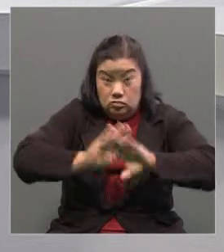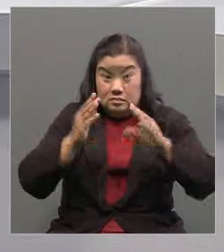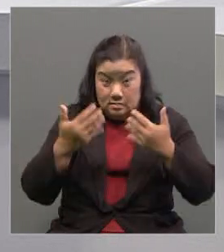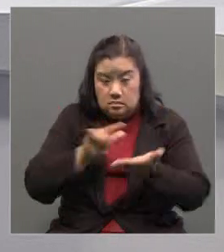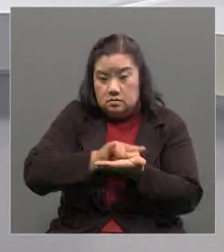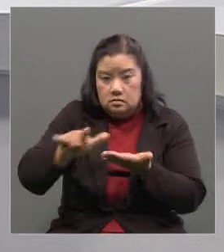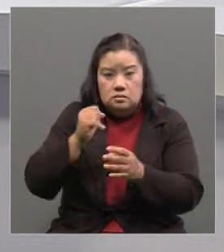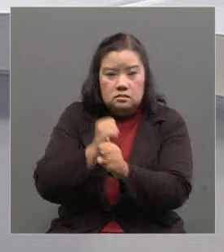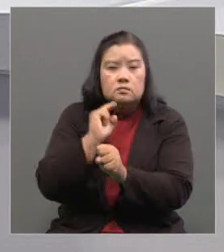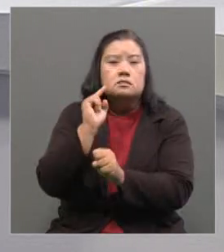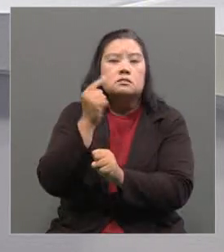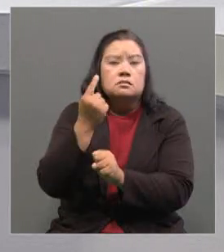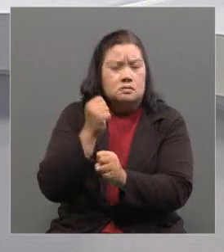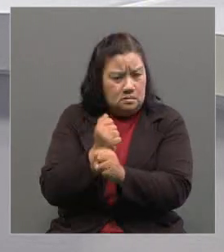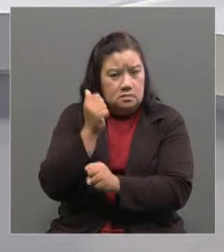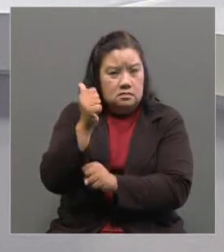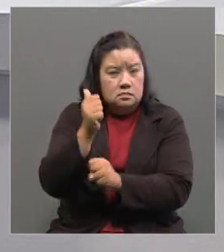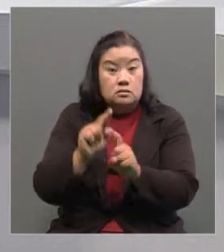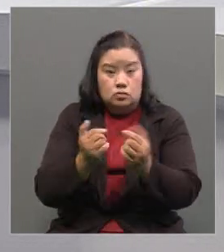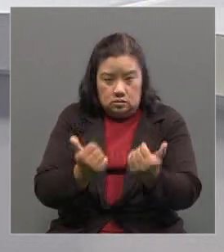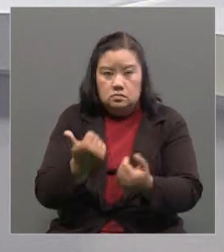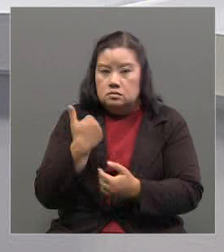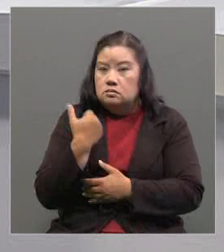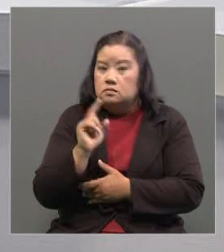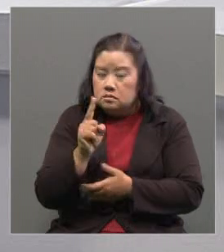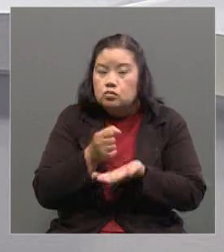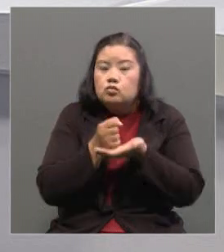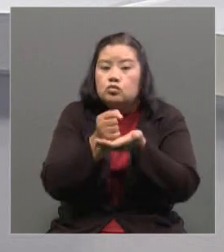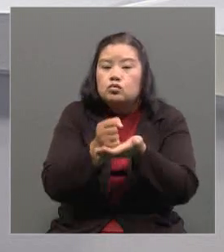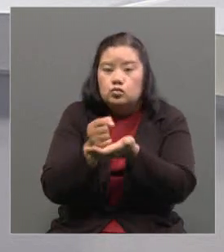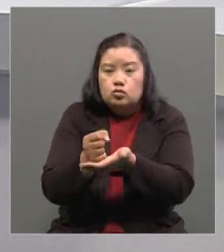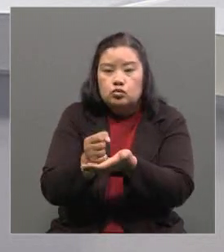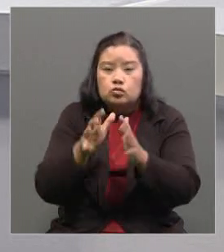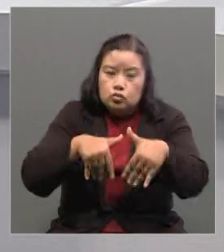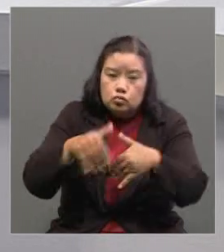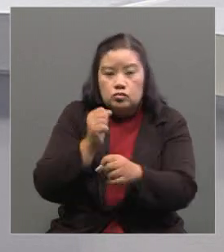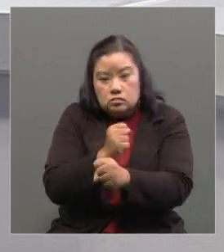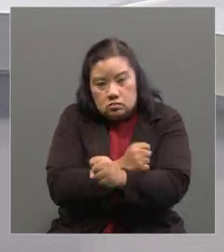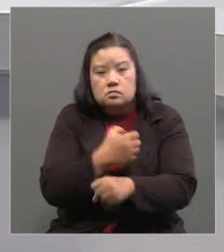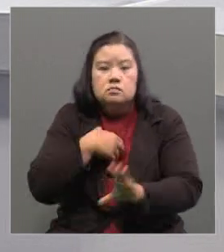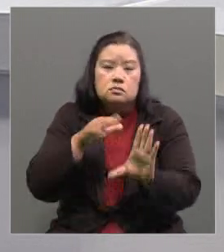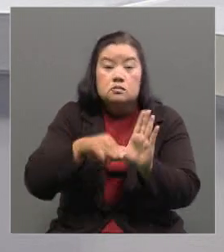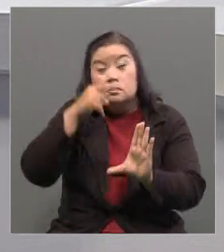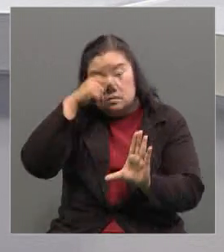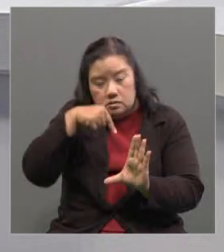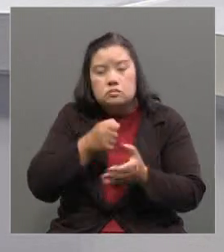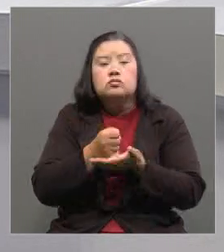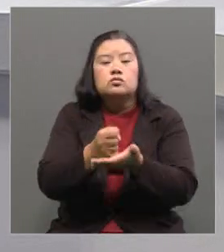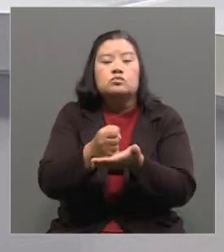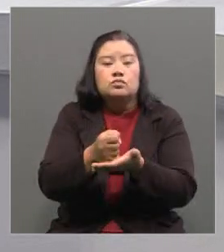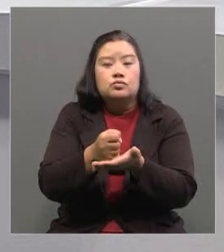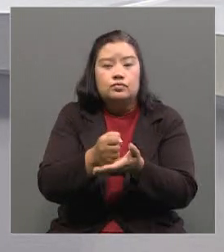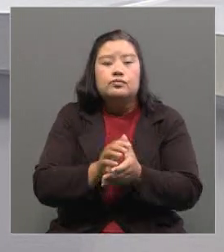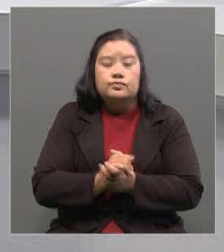นะคะเดี๋ยวมีรายละเอียดเพิ่มเติมแล้วก็ความช่วยเหลือคนที่กลับมาแล้วอยากจะทำงานต่อด้วยเเตรียมพร้อมไว้